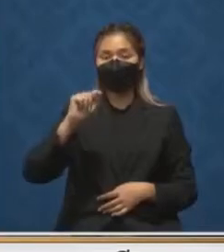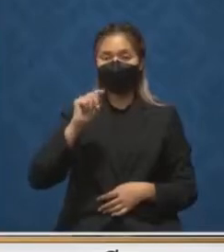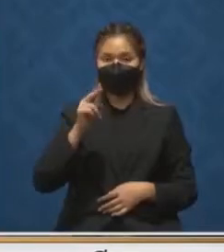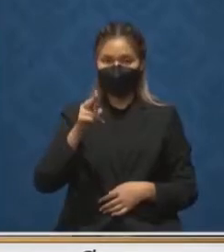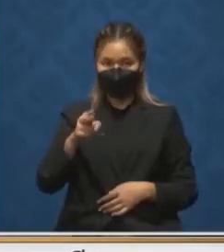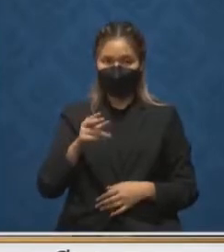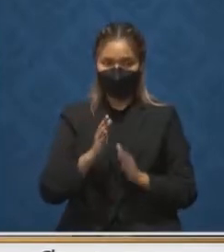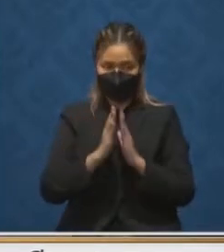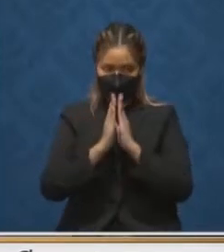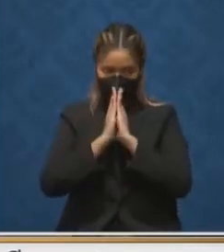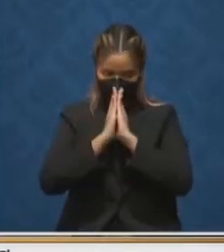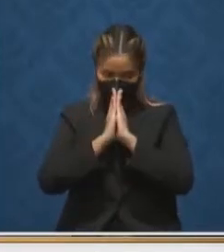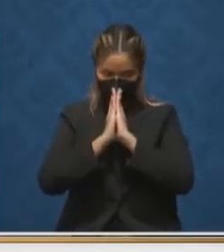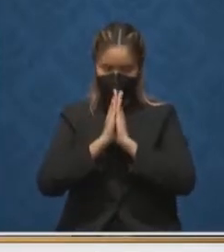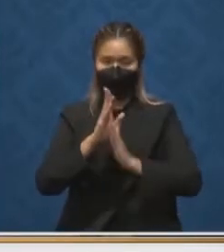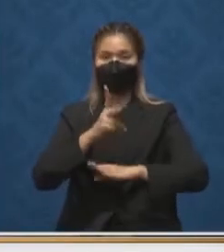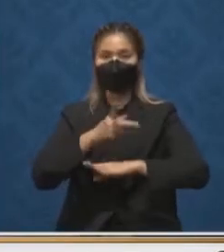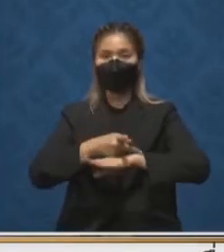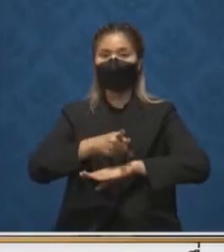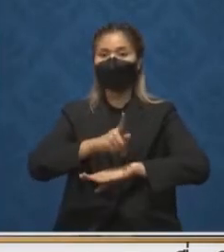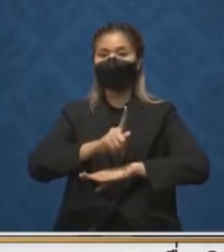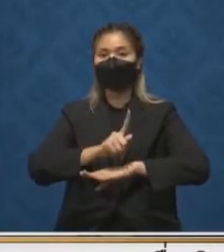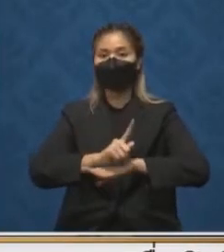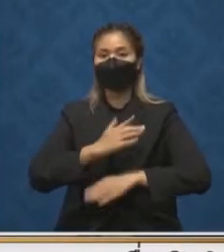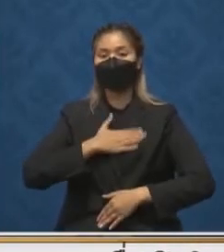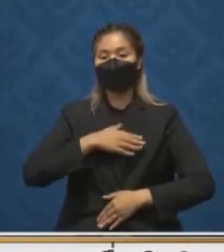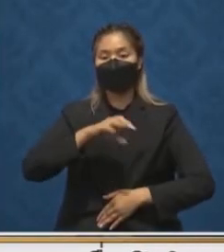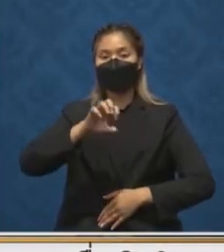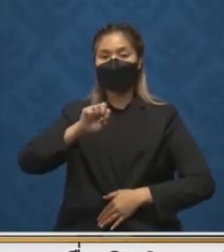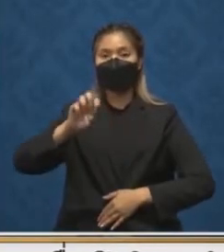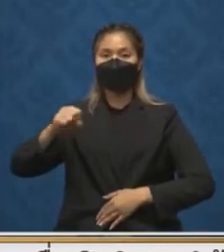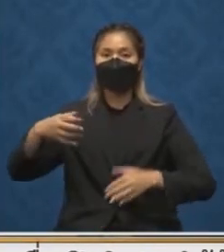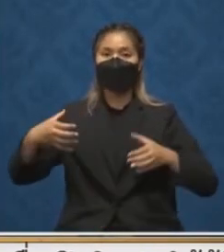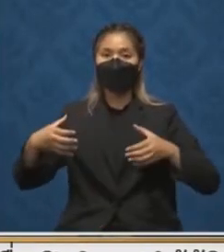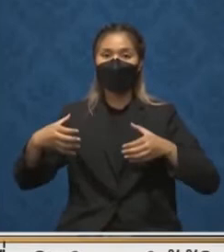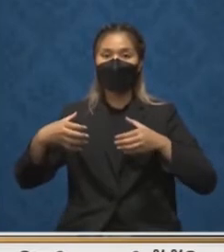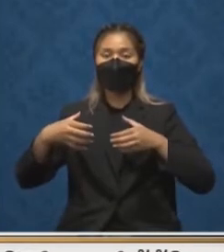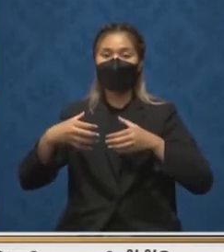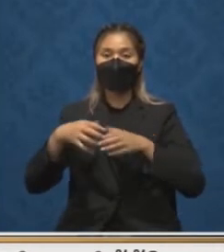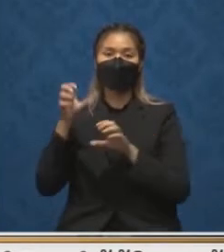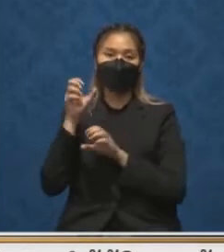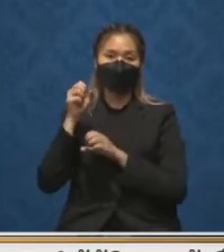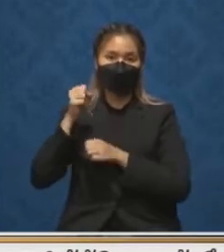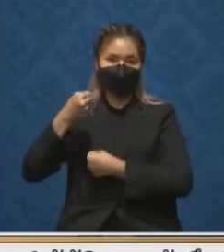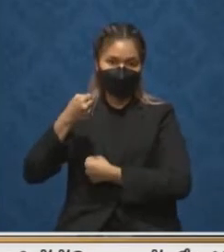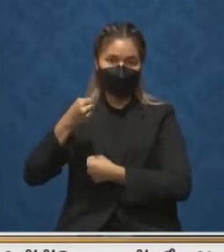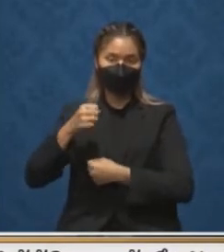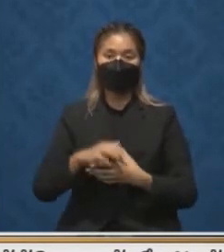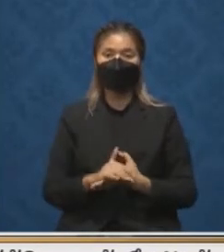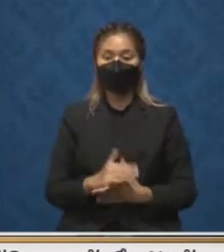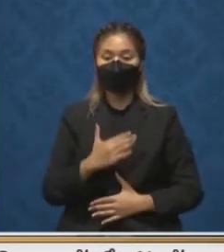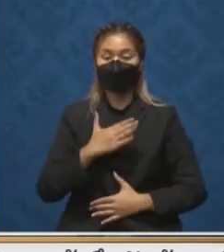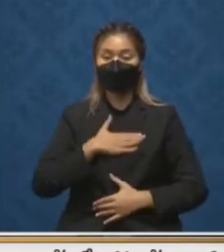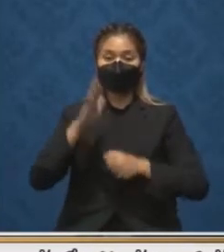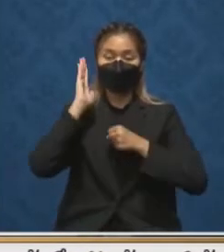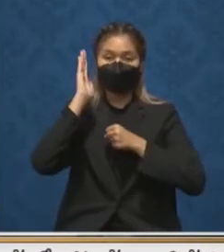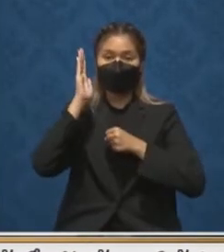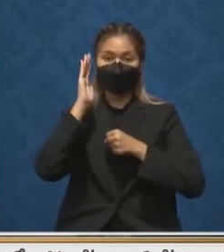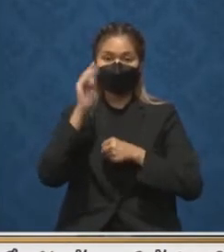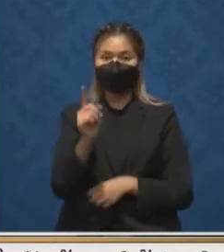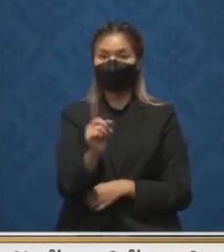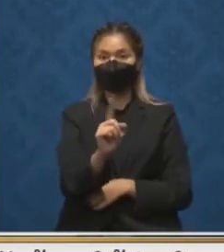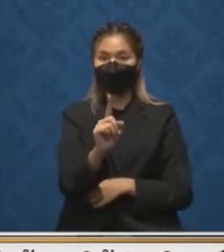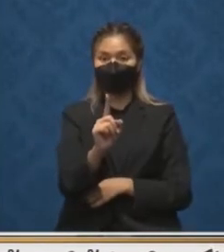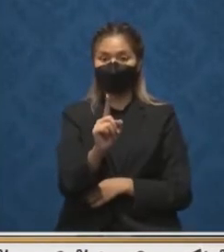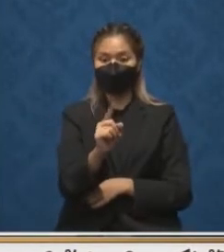ท่านประธานสภาที่เคารพกับผมนฤทธิ์ขำนุรักษ์สมาชิกสภาผู้แทนราษฎรจังหวัดพัทลุงพรรคประชาธิปัตย์ผมขออนุญาตหารือเพื่อ